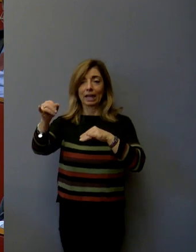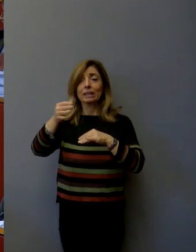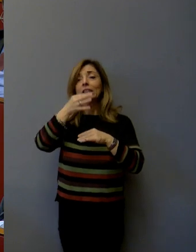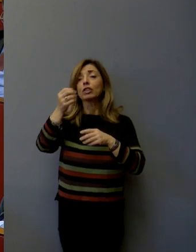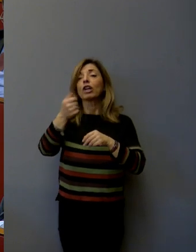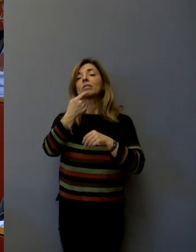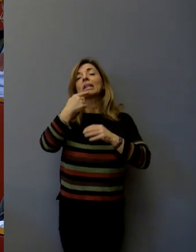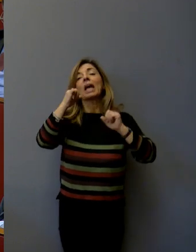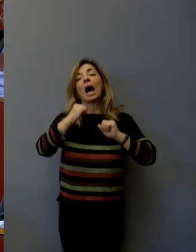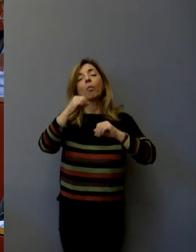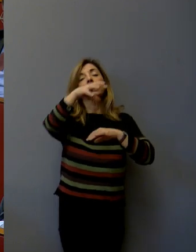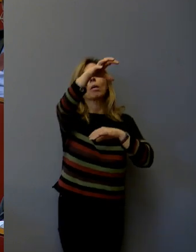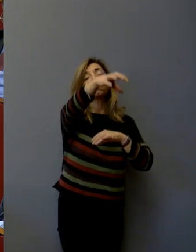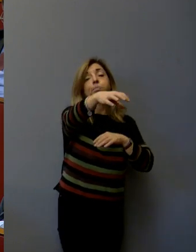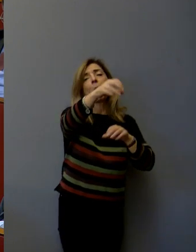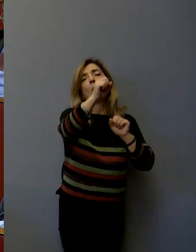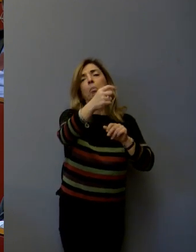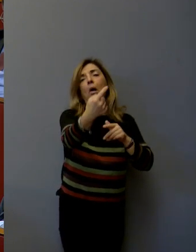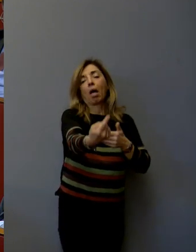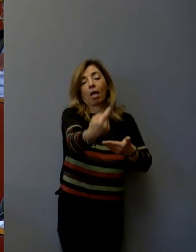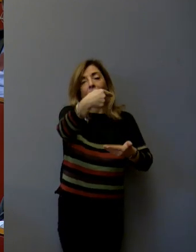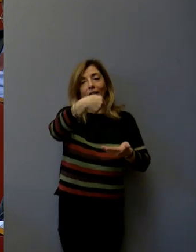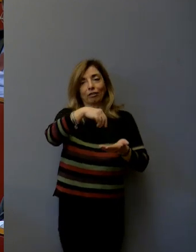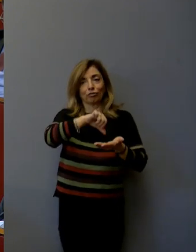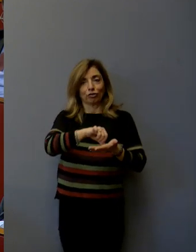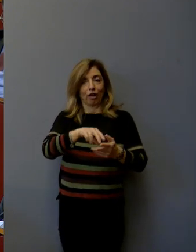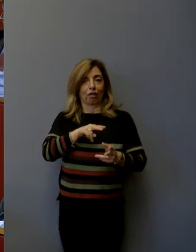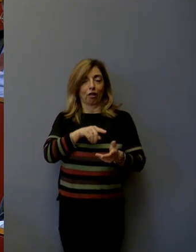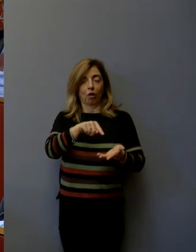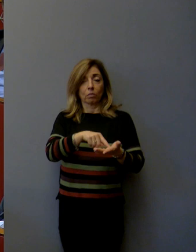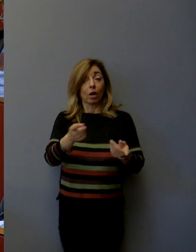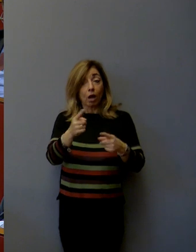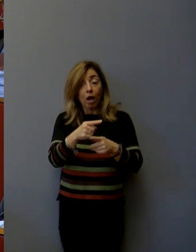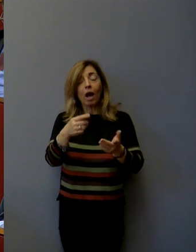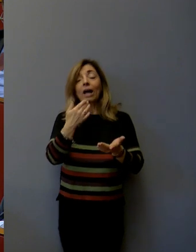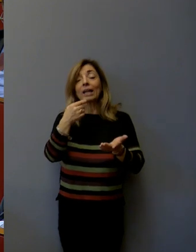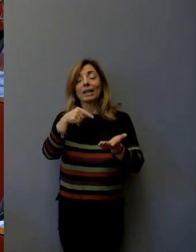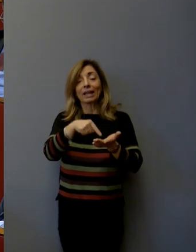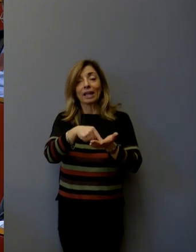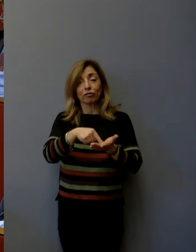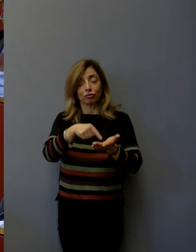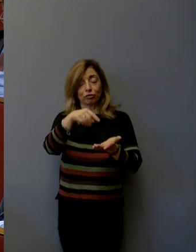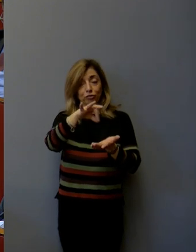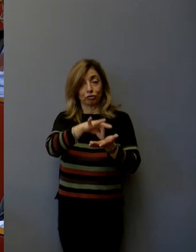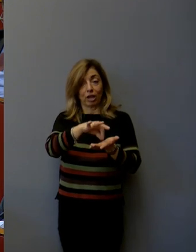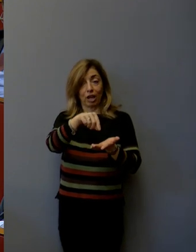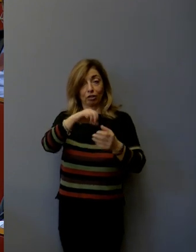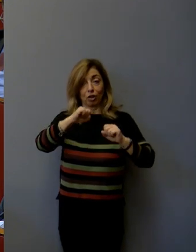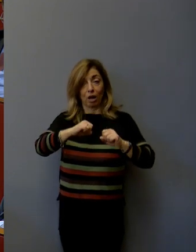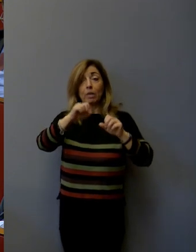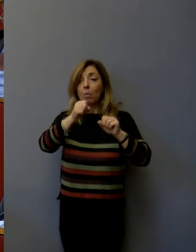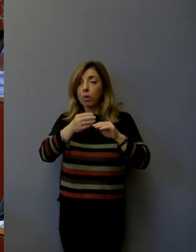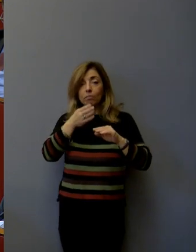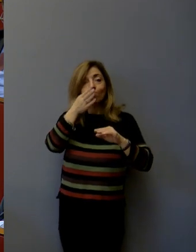in centro ma anche a quelli che sono in centro da dare negli altri quartieri perché li trovano qualcosa e